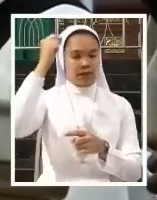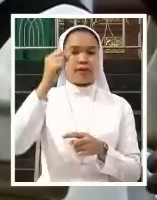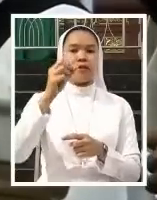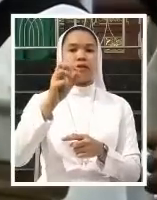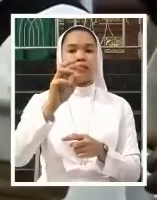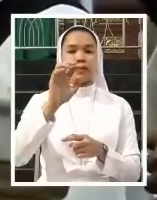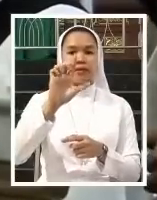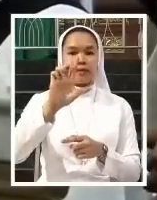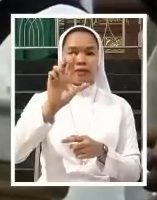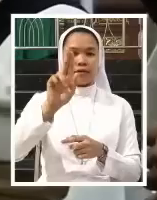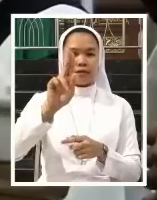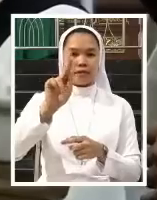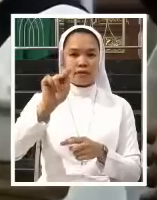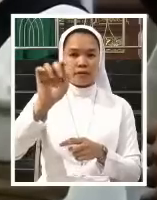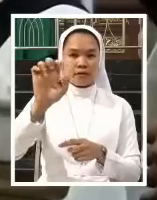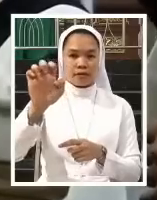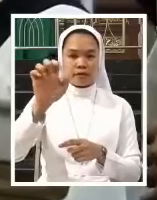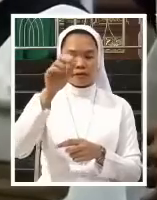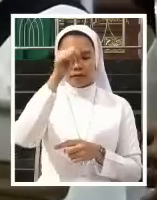San Lucas.